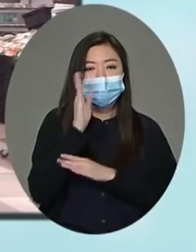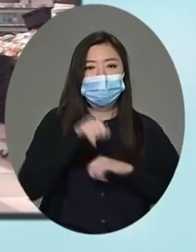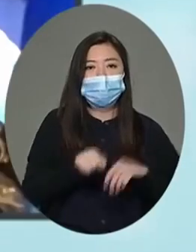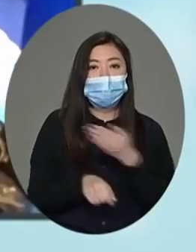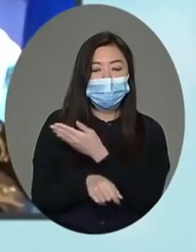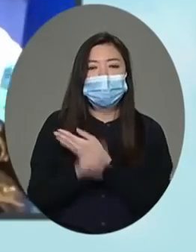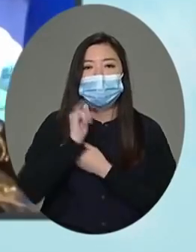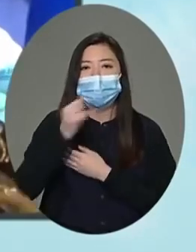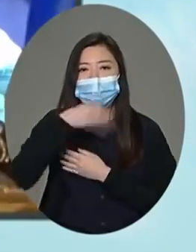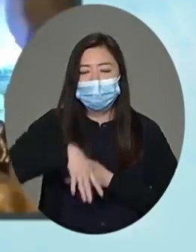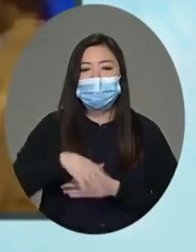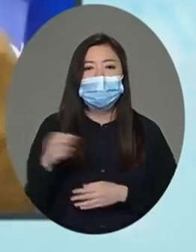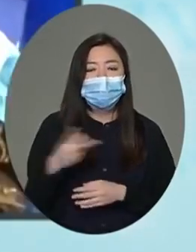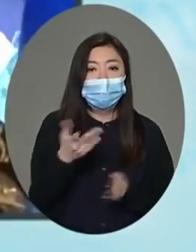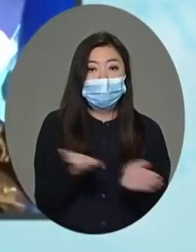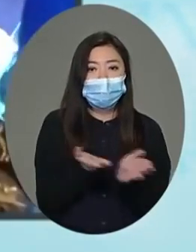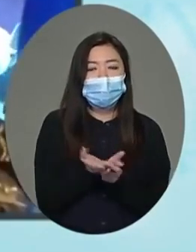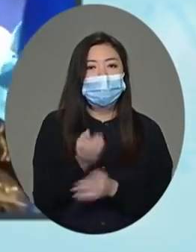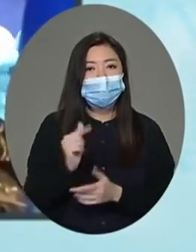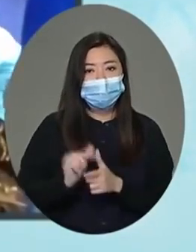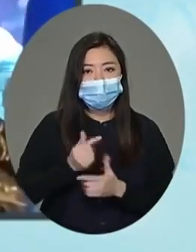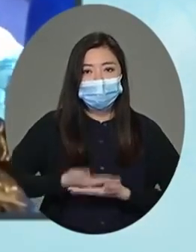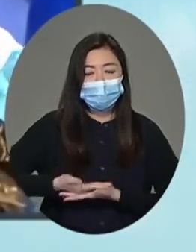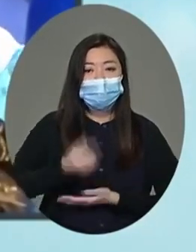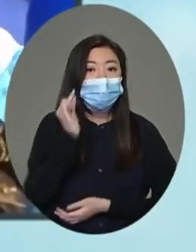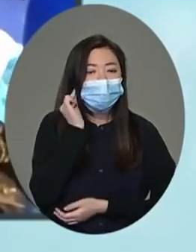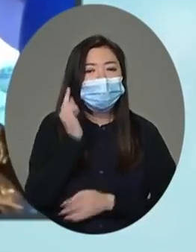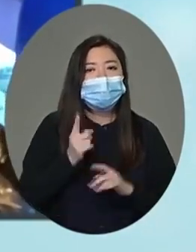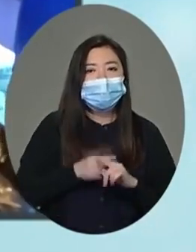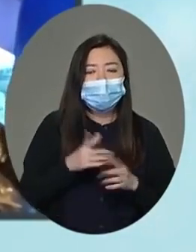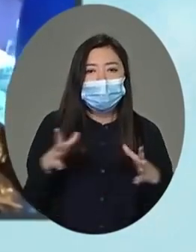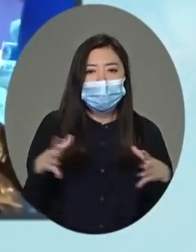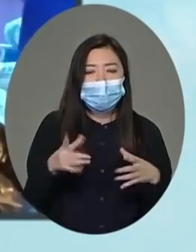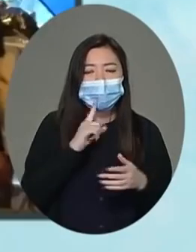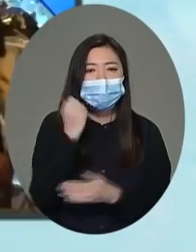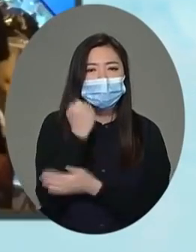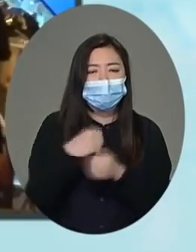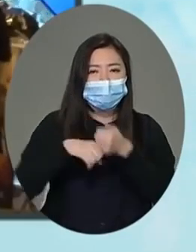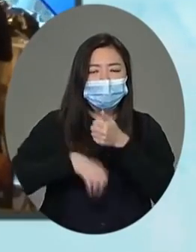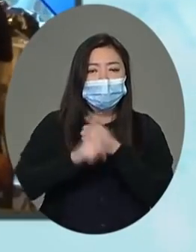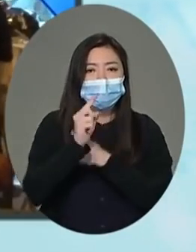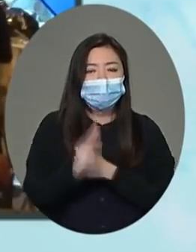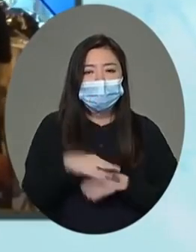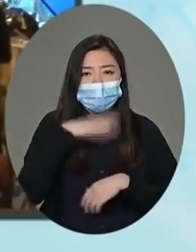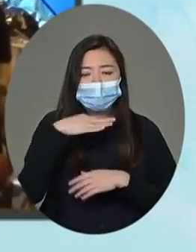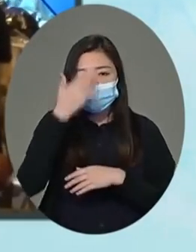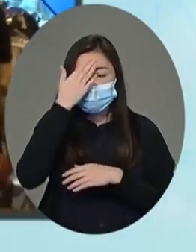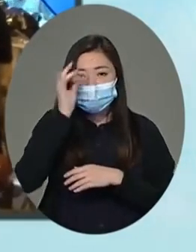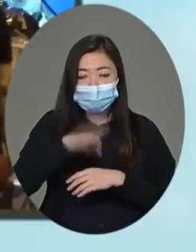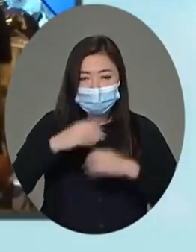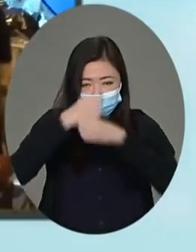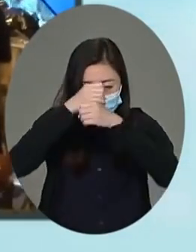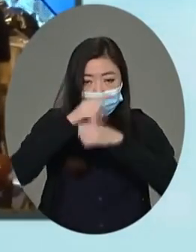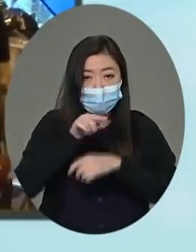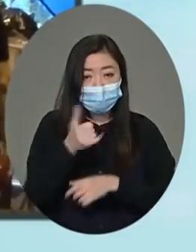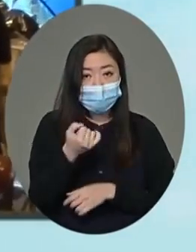市场。至于同样确诊的10个月大女婴，她曾经吐射2次，仍然有待病毒基因分析是否